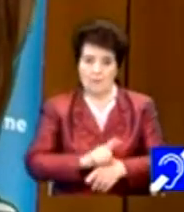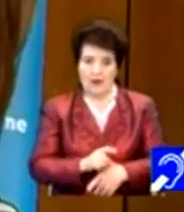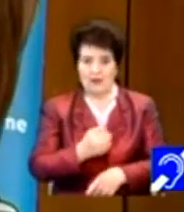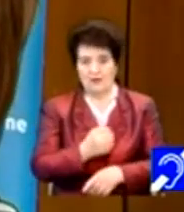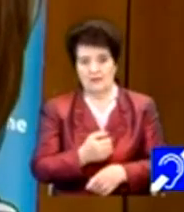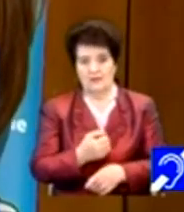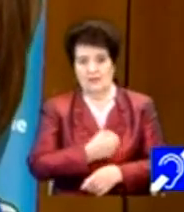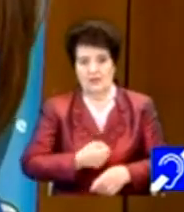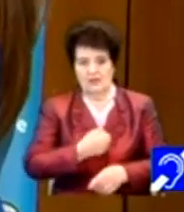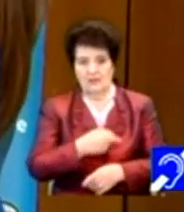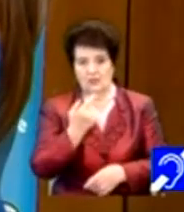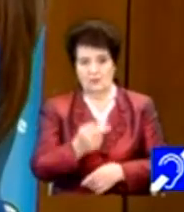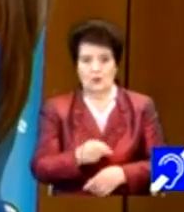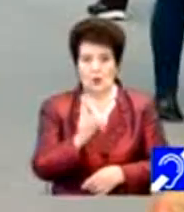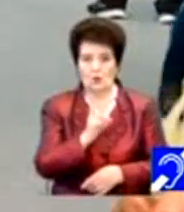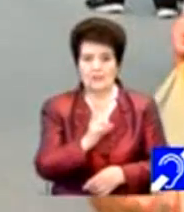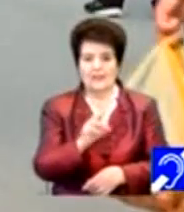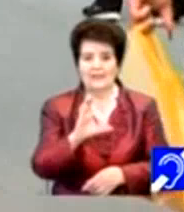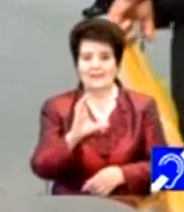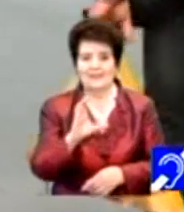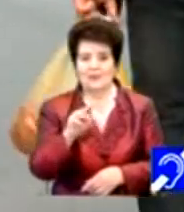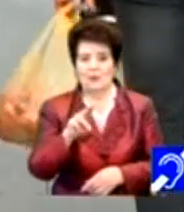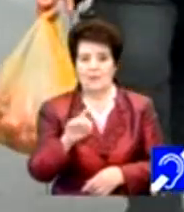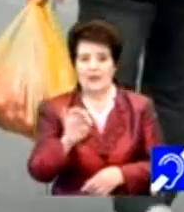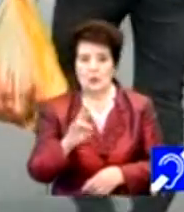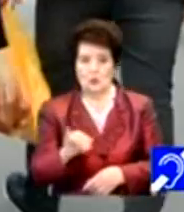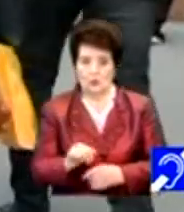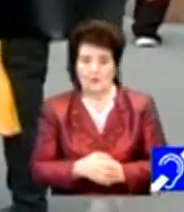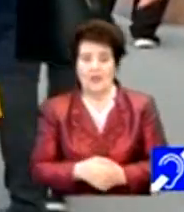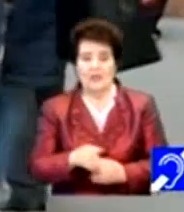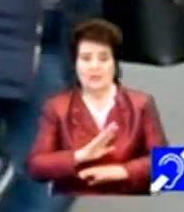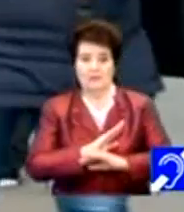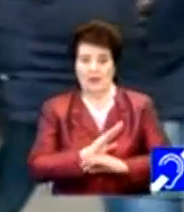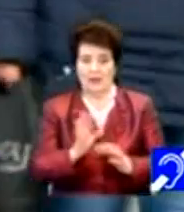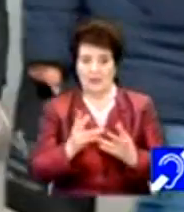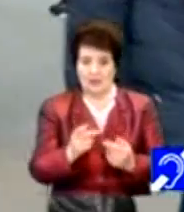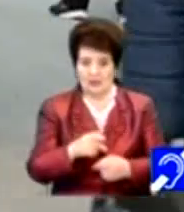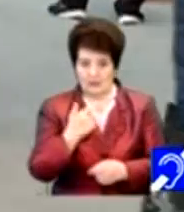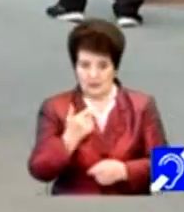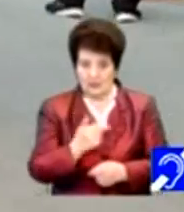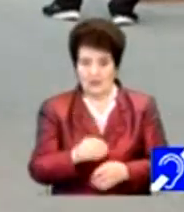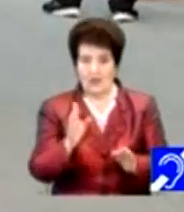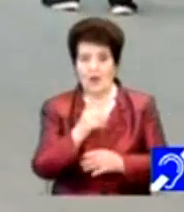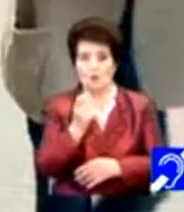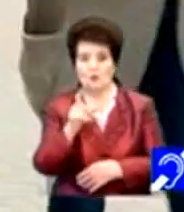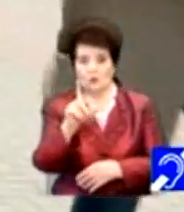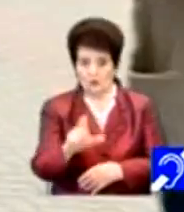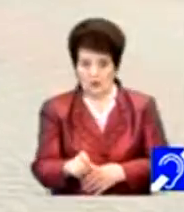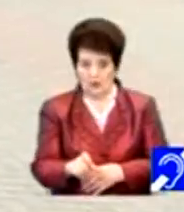mai contagios, spune virusologul Constantin Spânu. Dacă ar fi să comparăm indicatorii de mortalitate în gripa sezonieră, la 100 de persoane